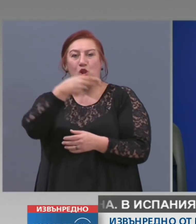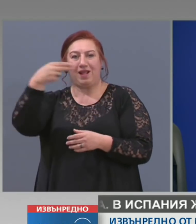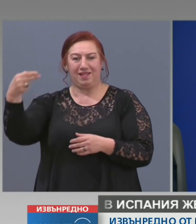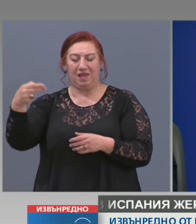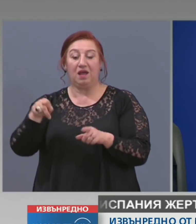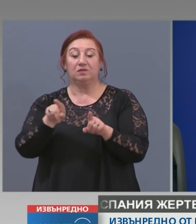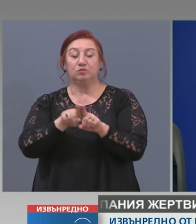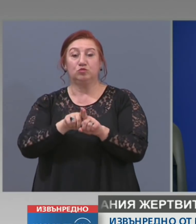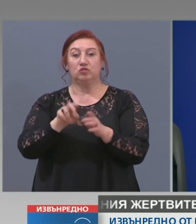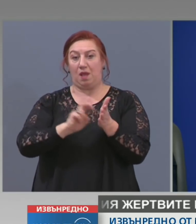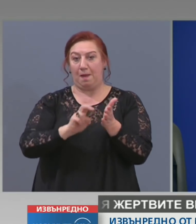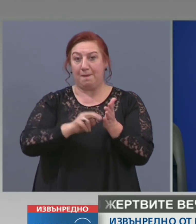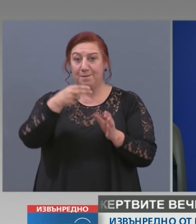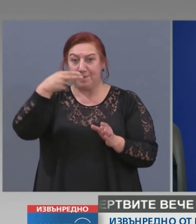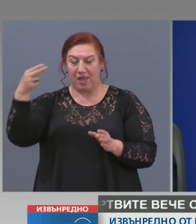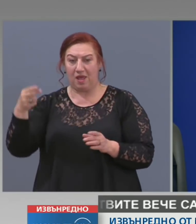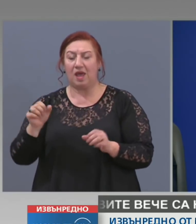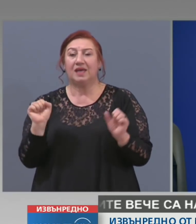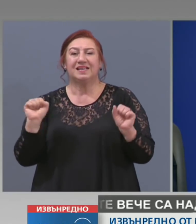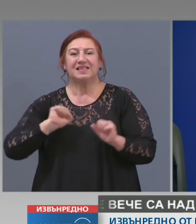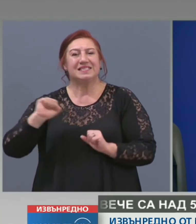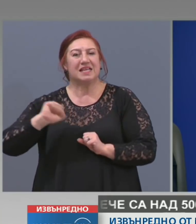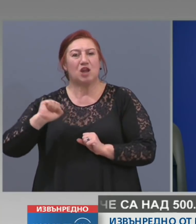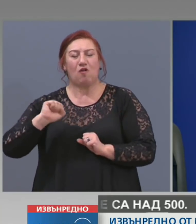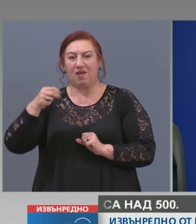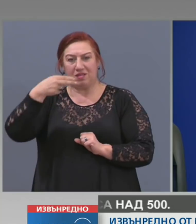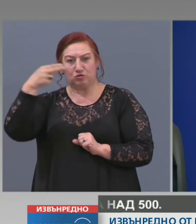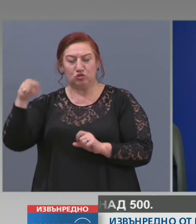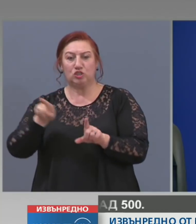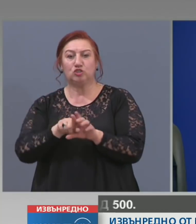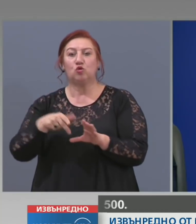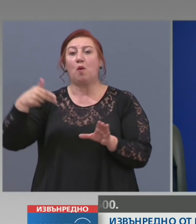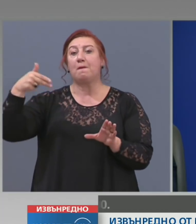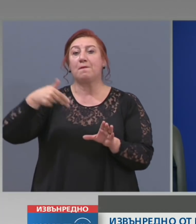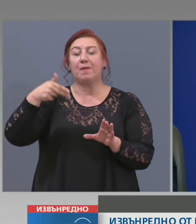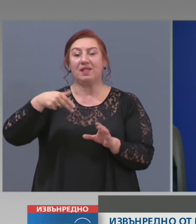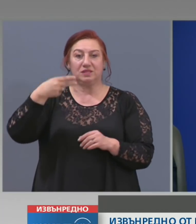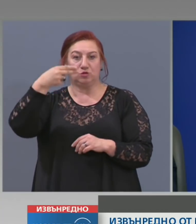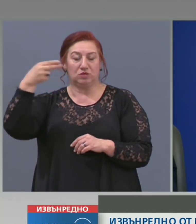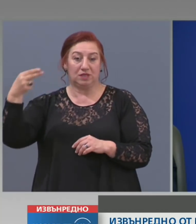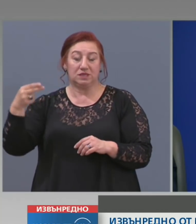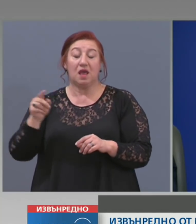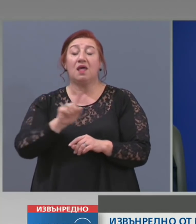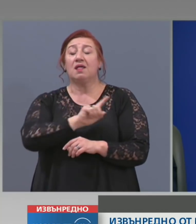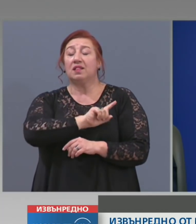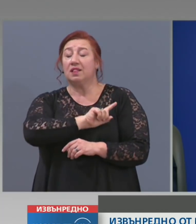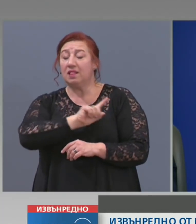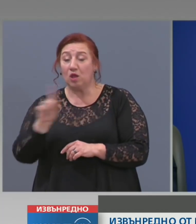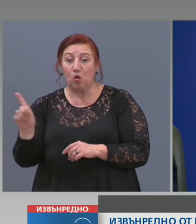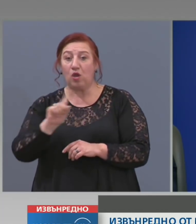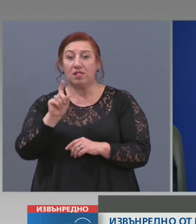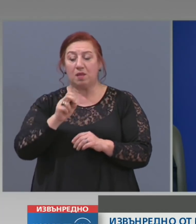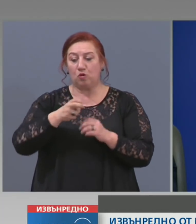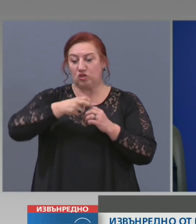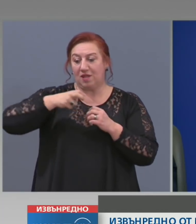банките, застрахователни институции, бензиностанции. Никой не може да напуска или да влиза